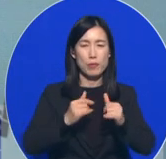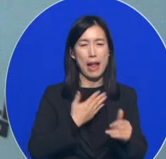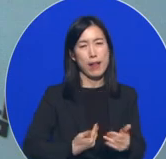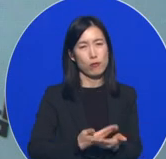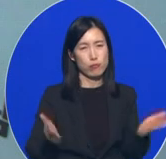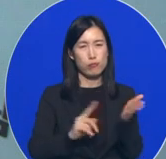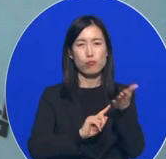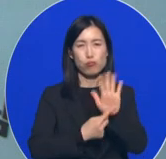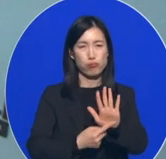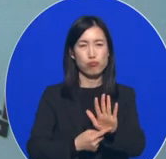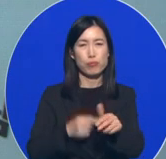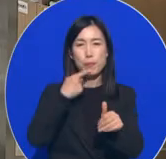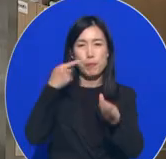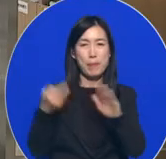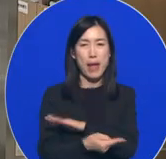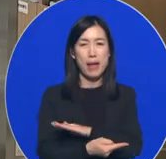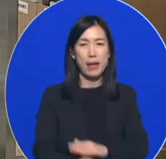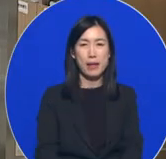보도입니다